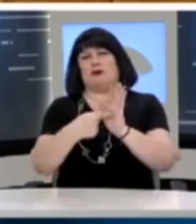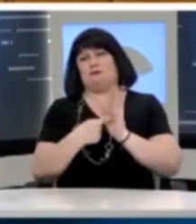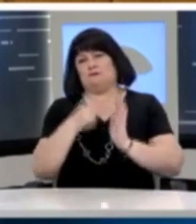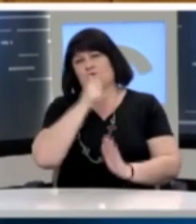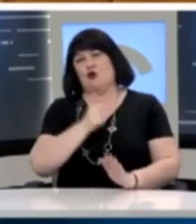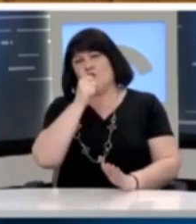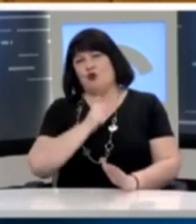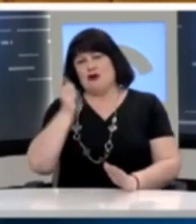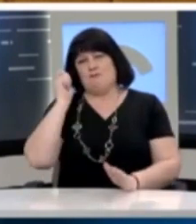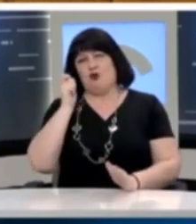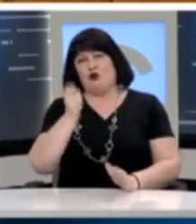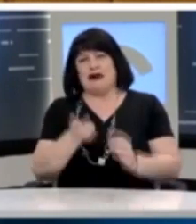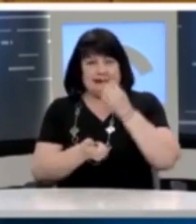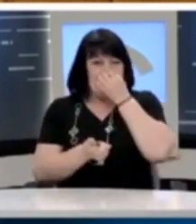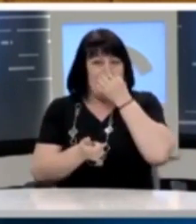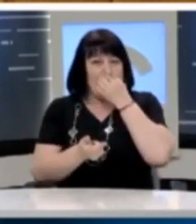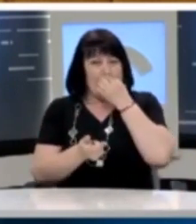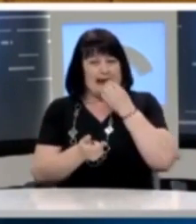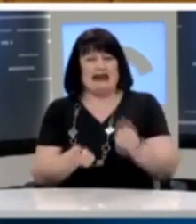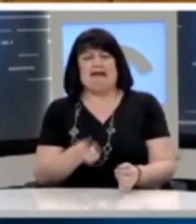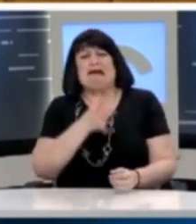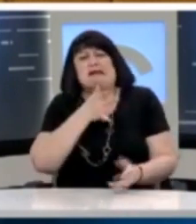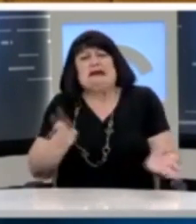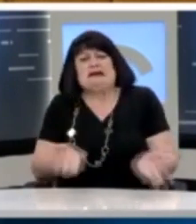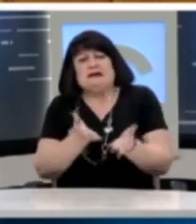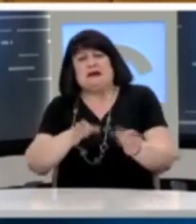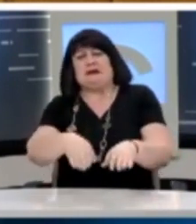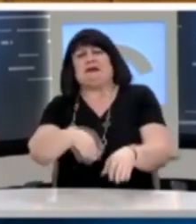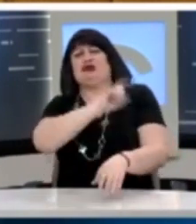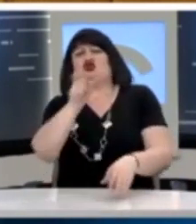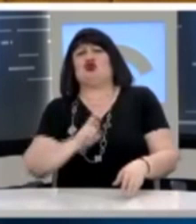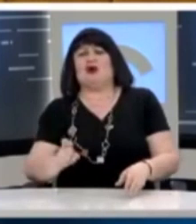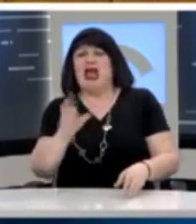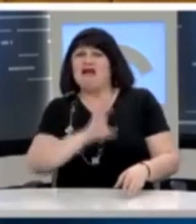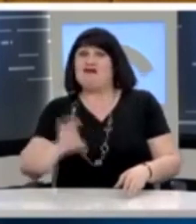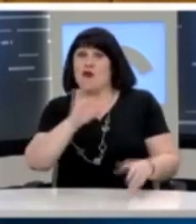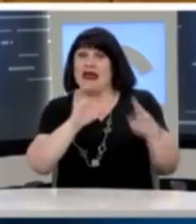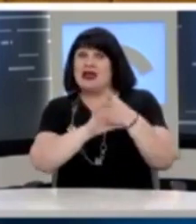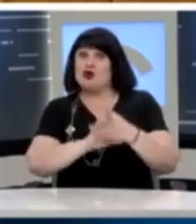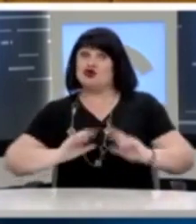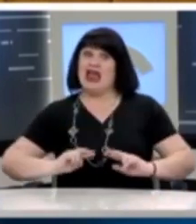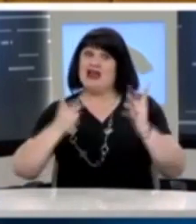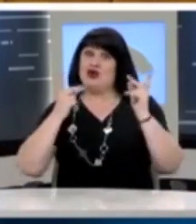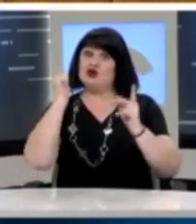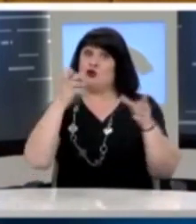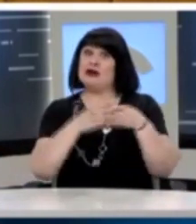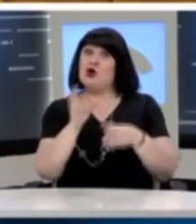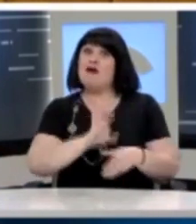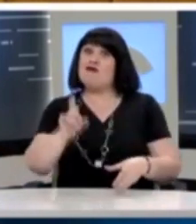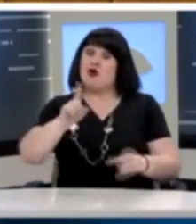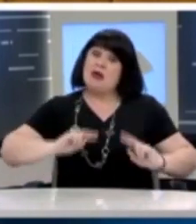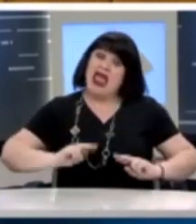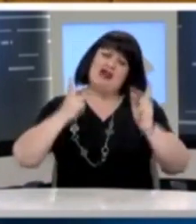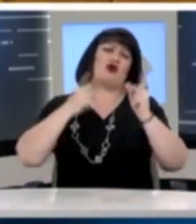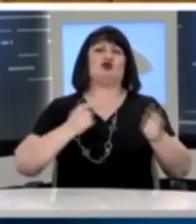υπομονή στην πολιτική που τον οδηγεί στη χαμοζωή. Η Ευρωπαϊκή Ένωση είναι εχθρός του, όπως και τα κόμματα που τη στηρίζουν και υλοποιούν